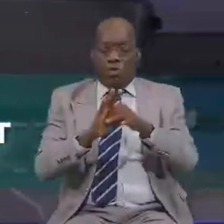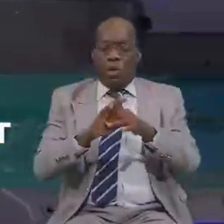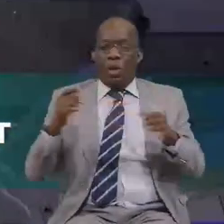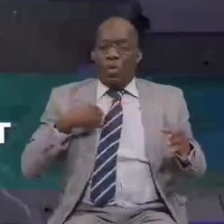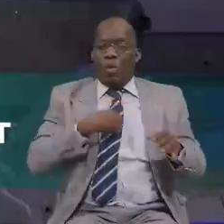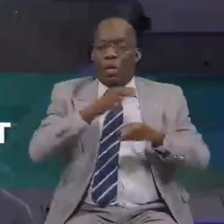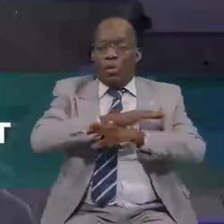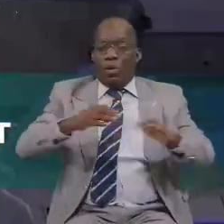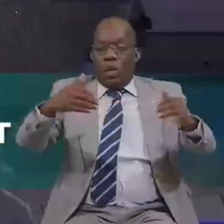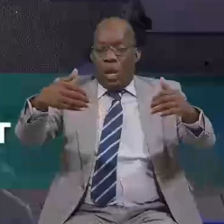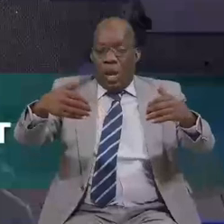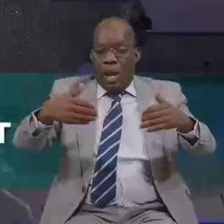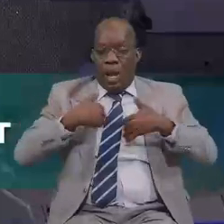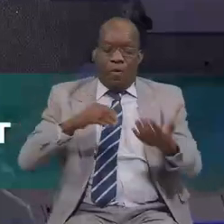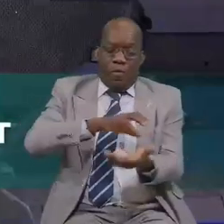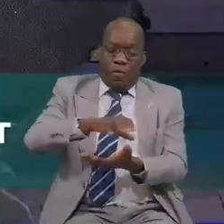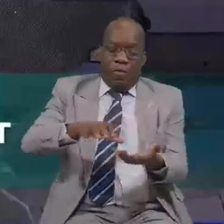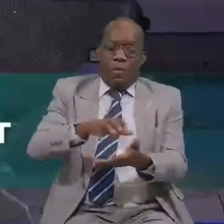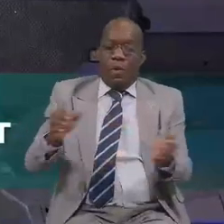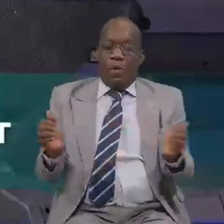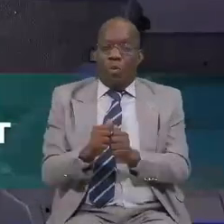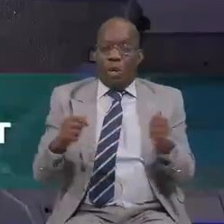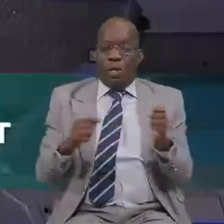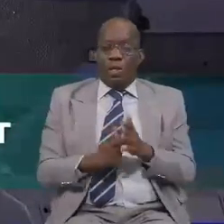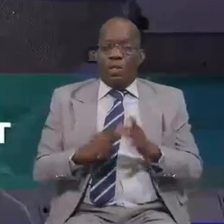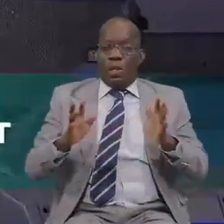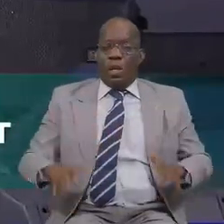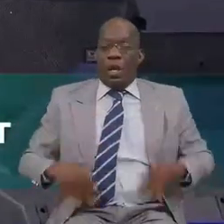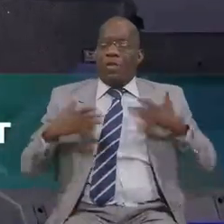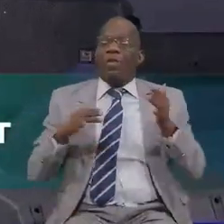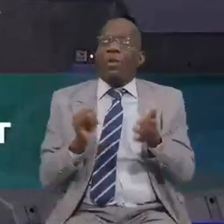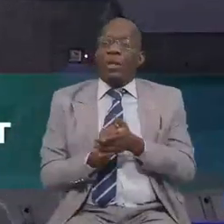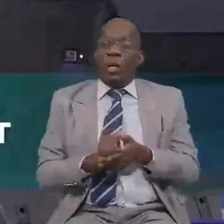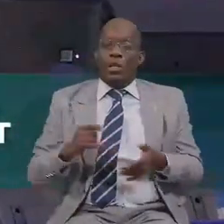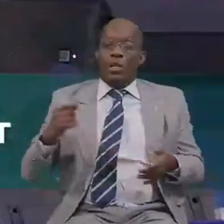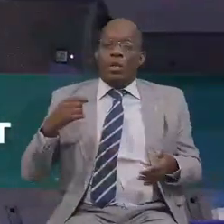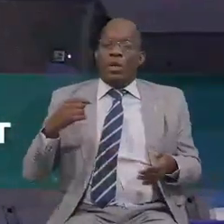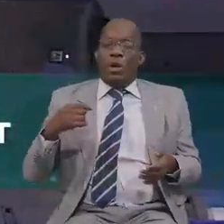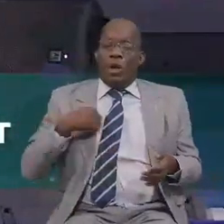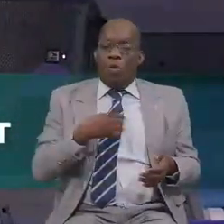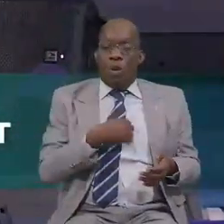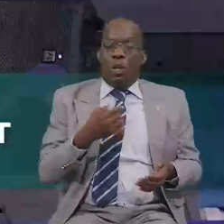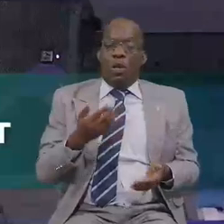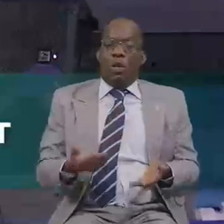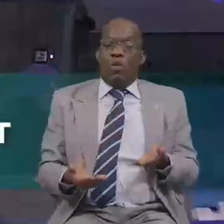encombrer des affaires de la vie. S'il veut plaire à celui qui l'a enrôlé.